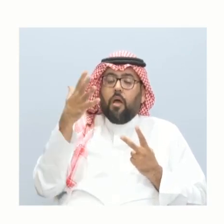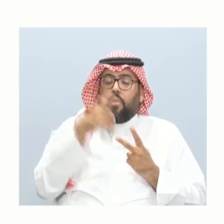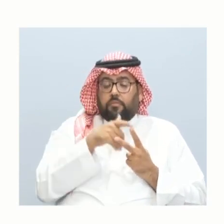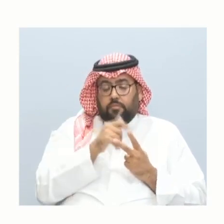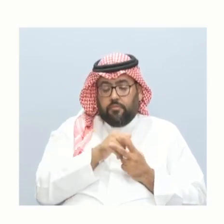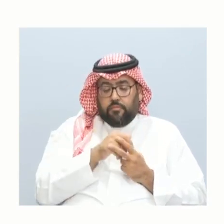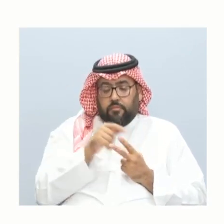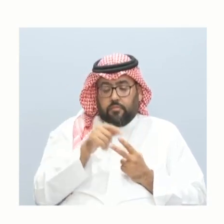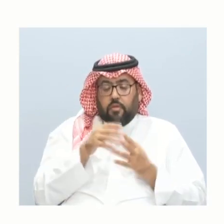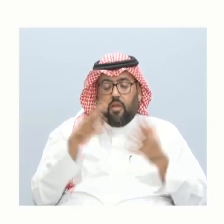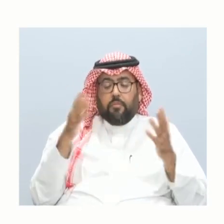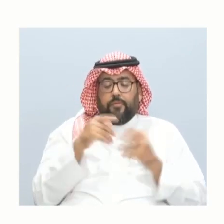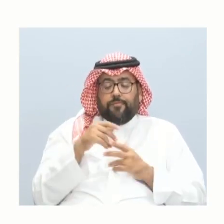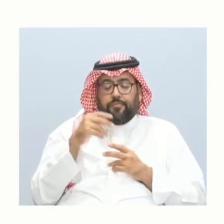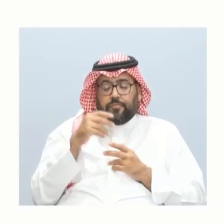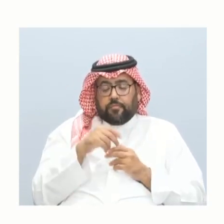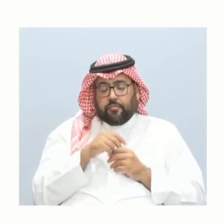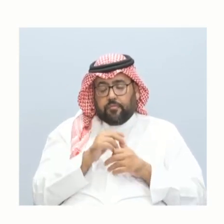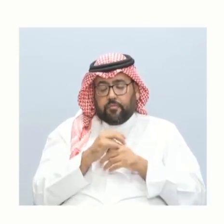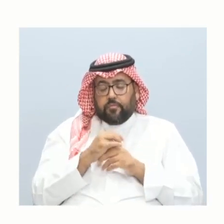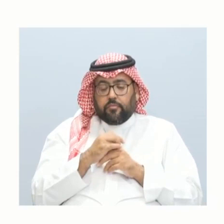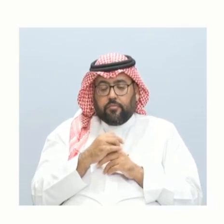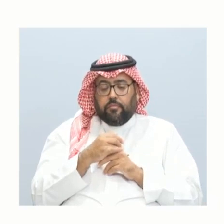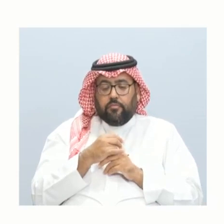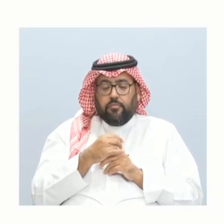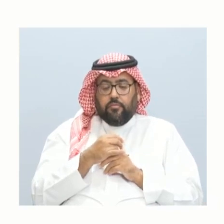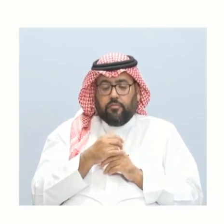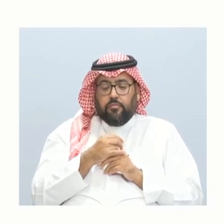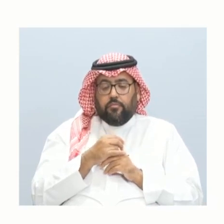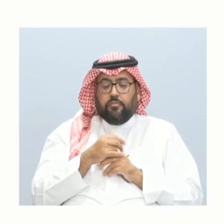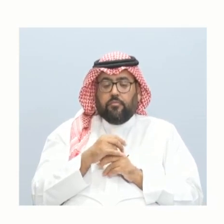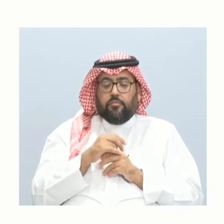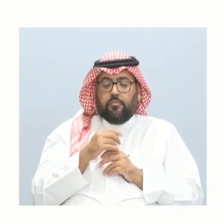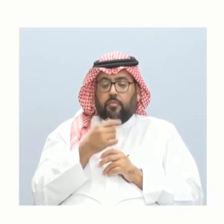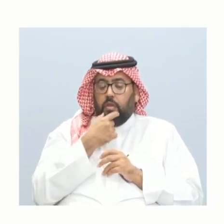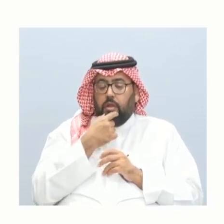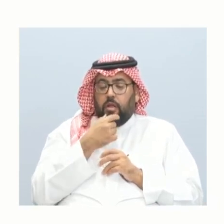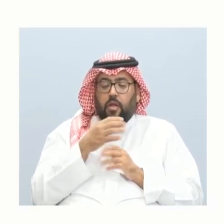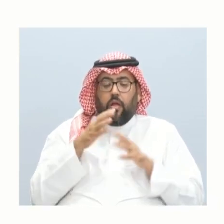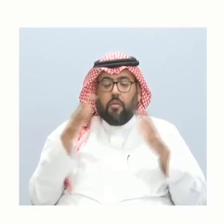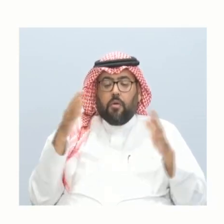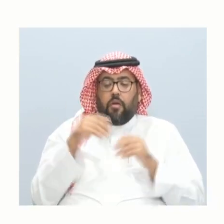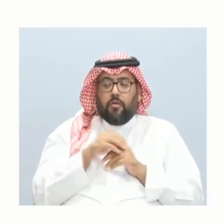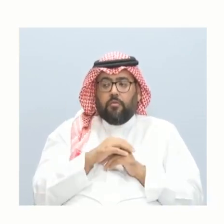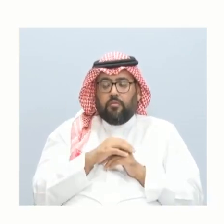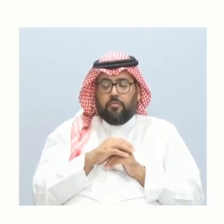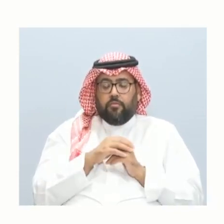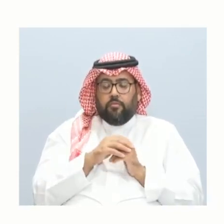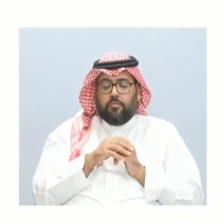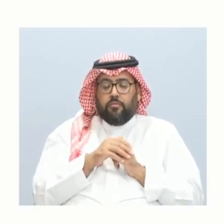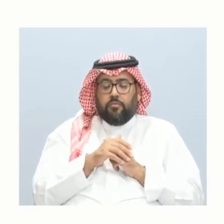اكبر مدن المملكه اذا الرياض اكبر مدني المملكه